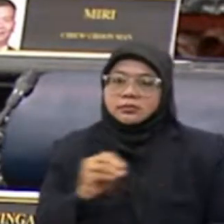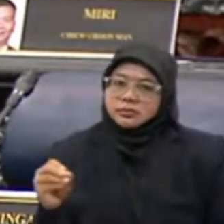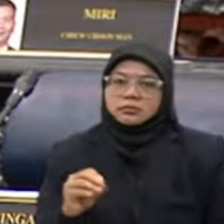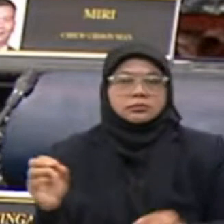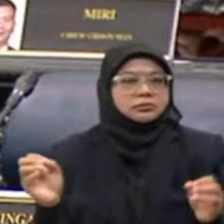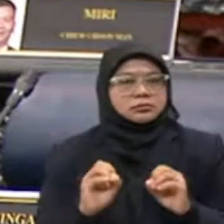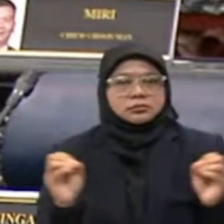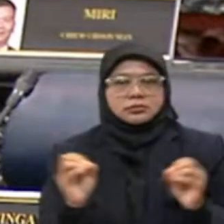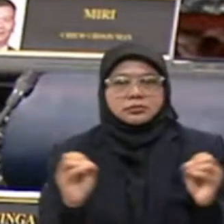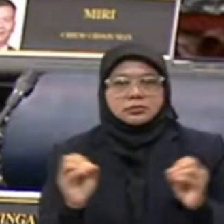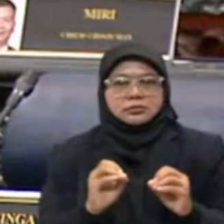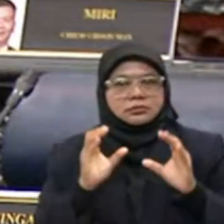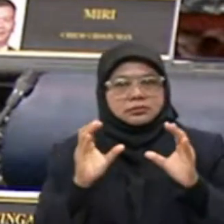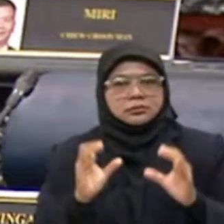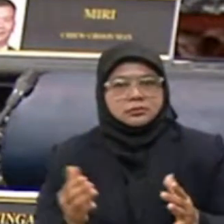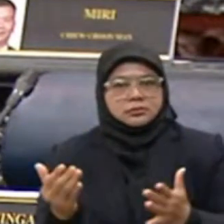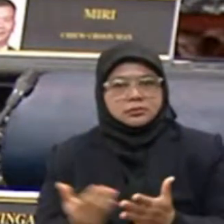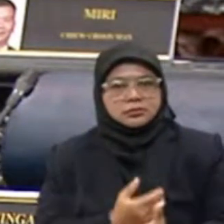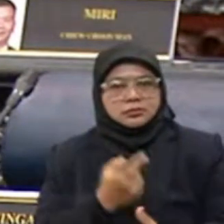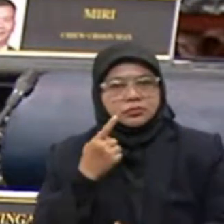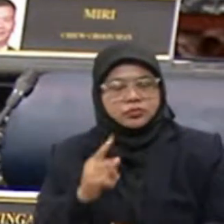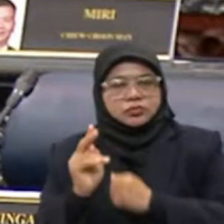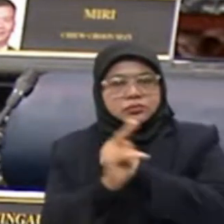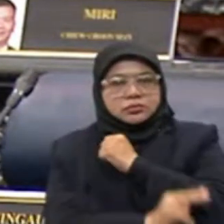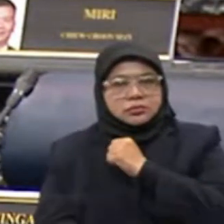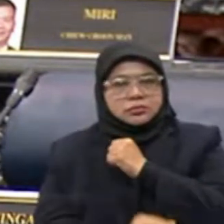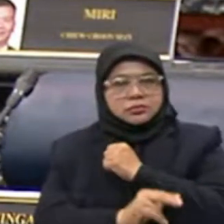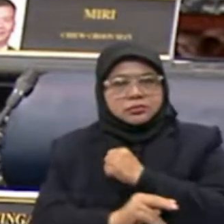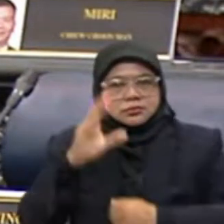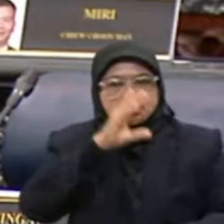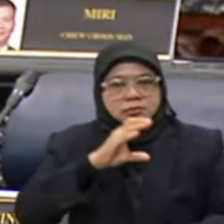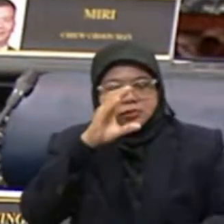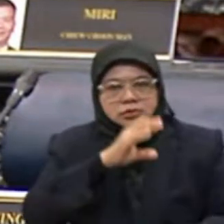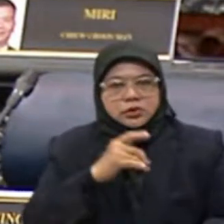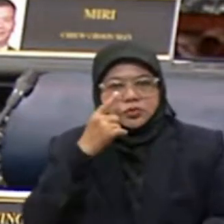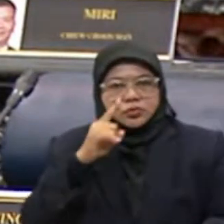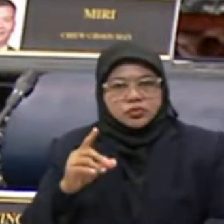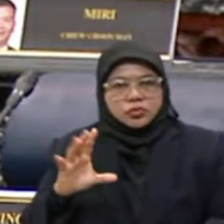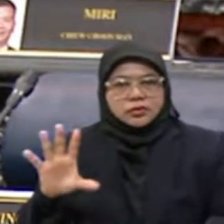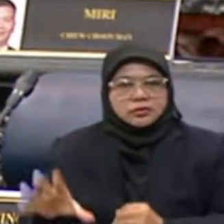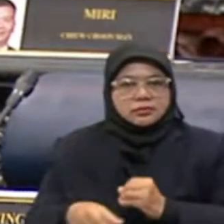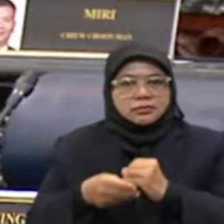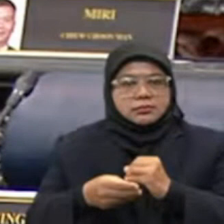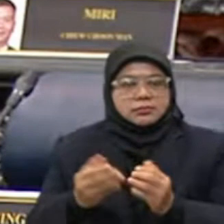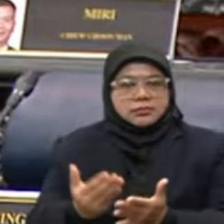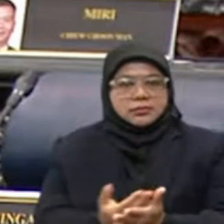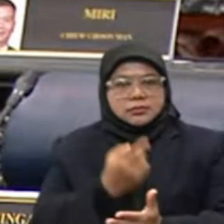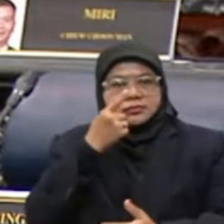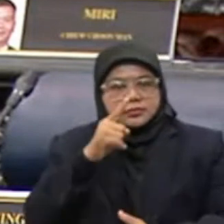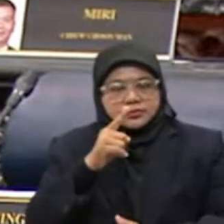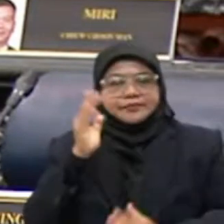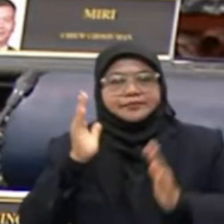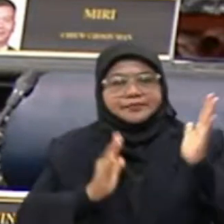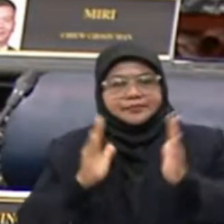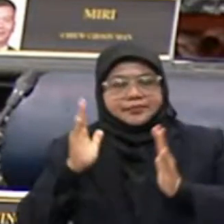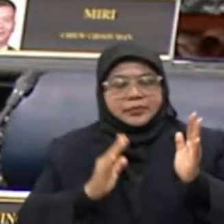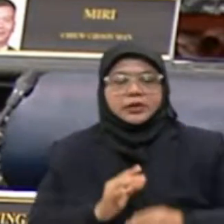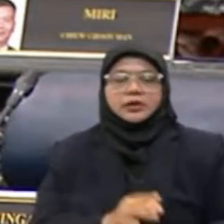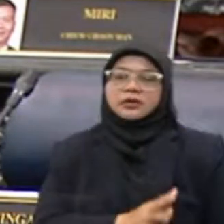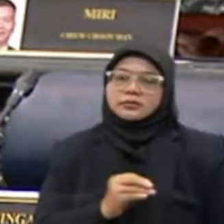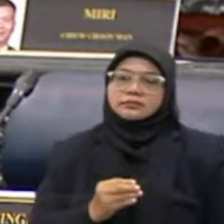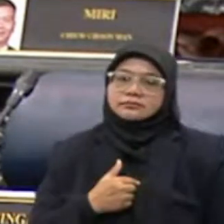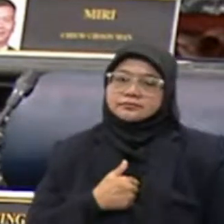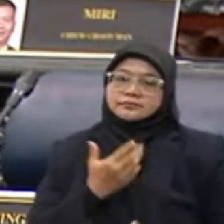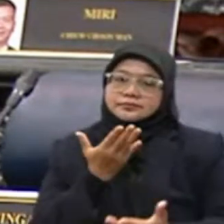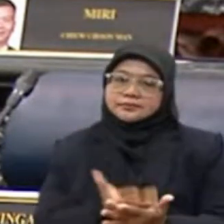ada cara baru untuk negara kita untuk mencari sumber pendapatan baru untuk negara jadi dengan itu saya